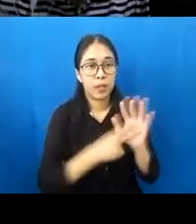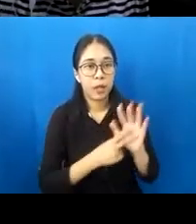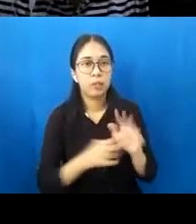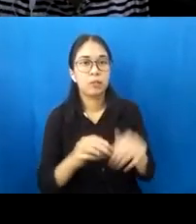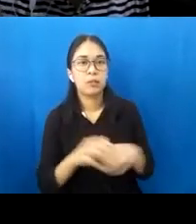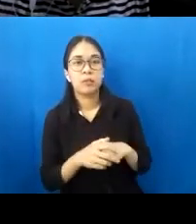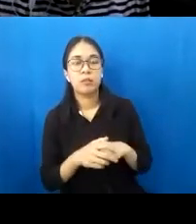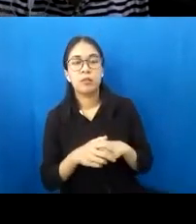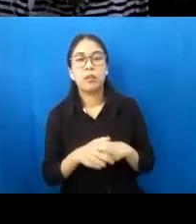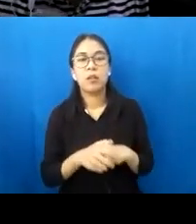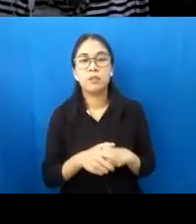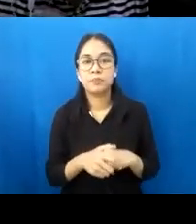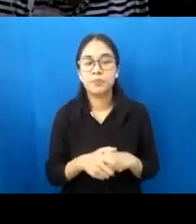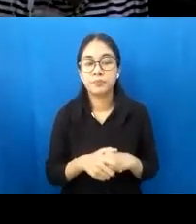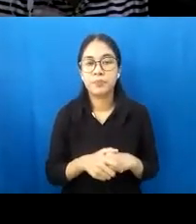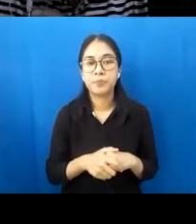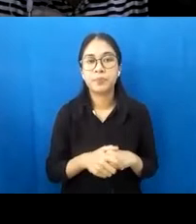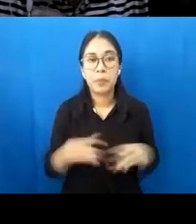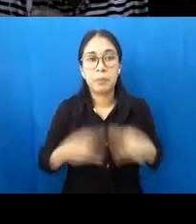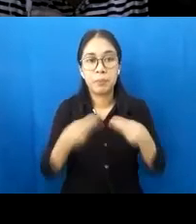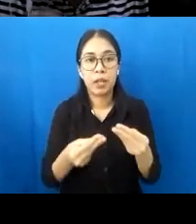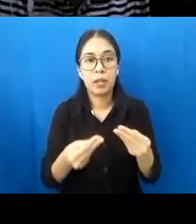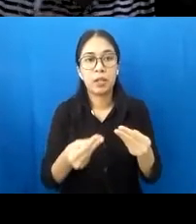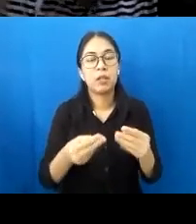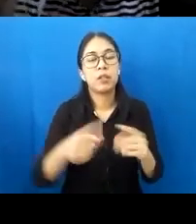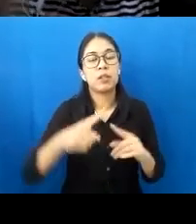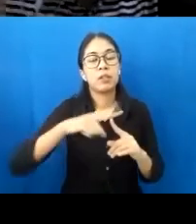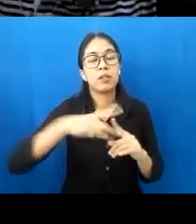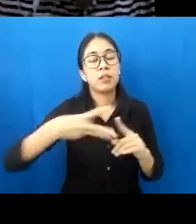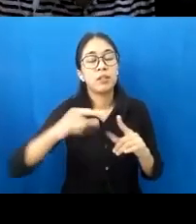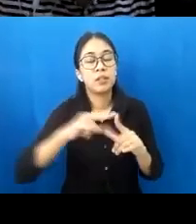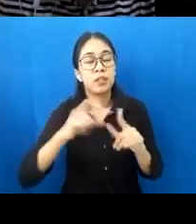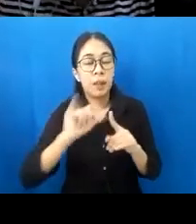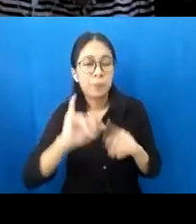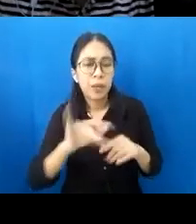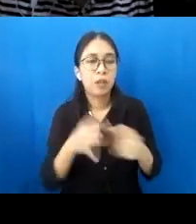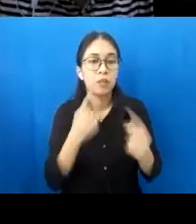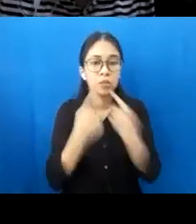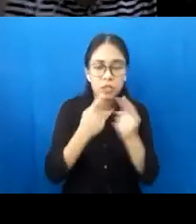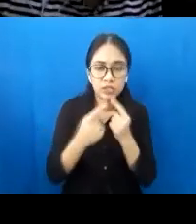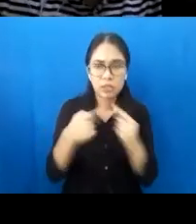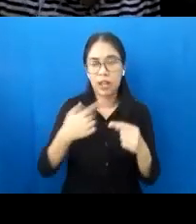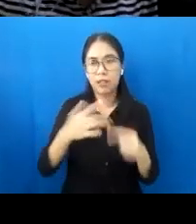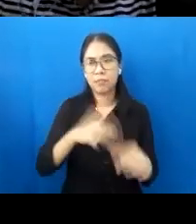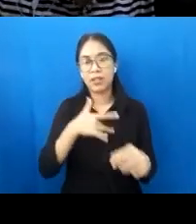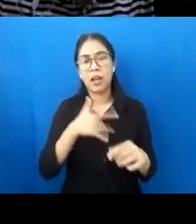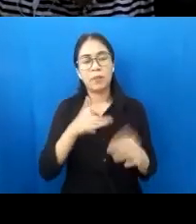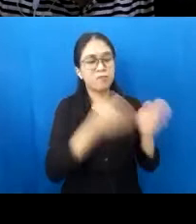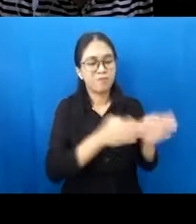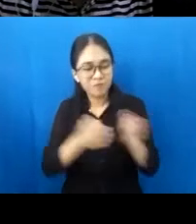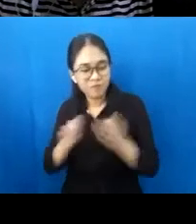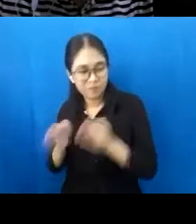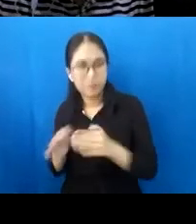dapat memberikan terapi yang sesuai, lebih mandiri, dan saat konsul itu ternyata saya rasakan lebih terurut. Untuk perawat